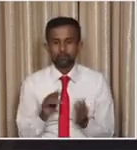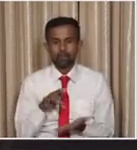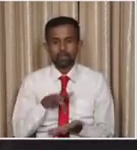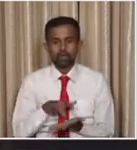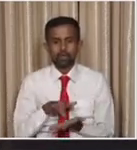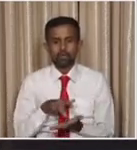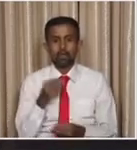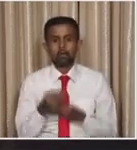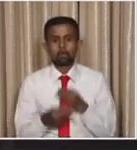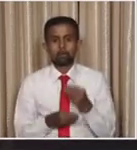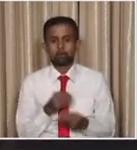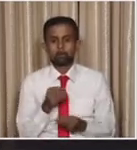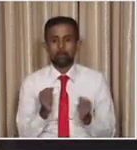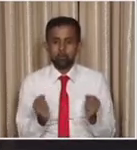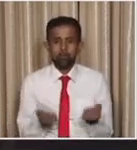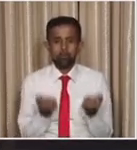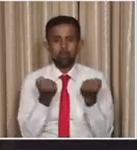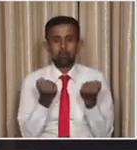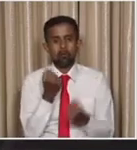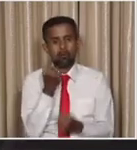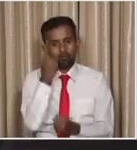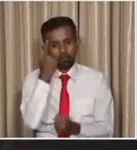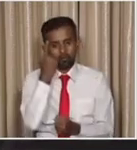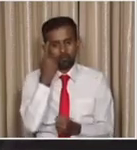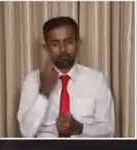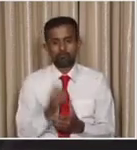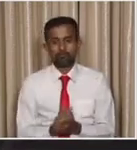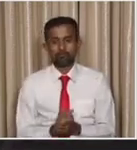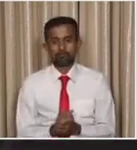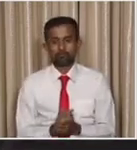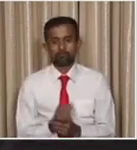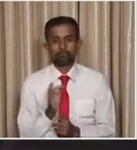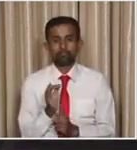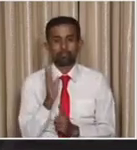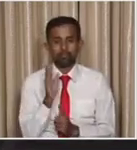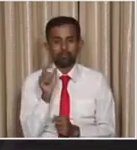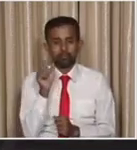පරිමාණ ව්‍යවසායකයන් පණ ගැන්වීම කියන කාරණා. ගරු සභාපතිතුමනි